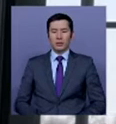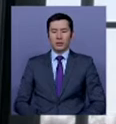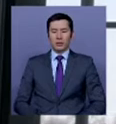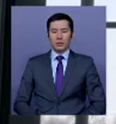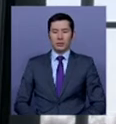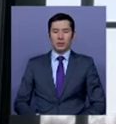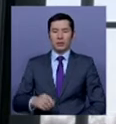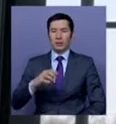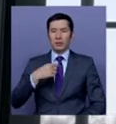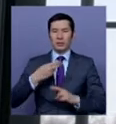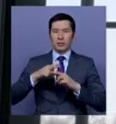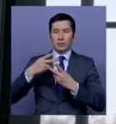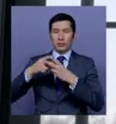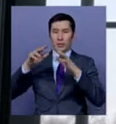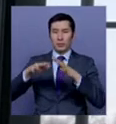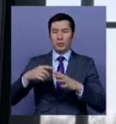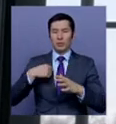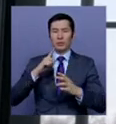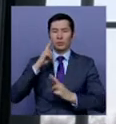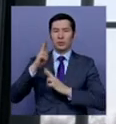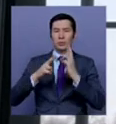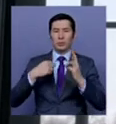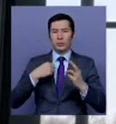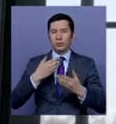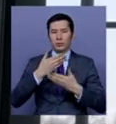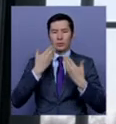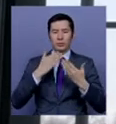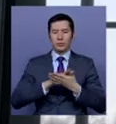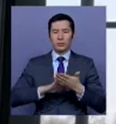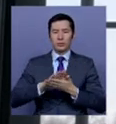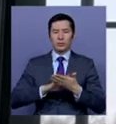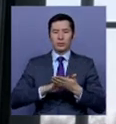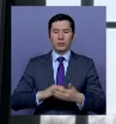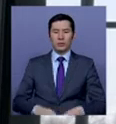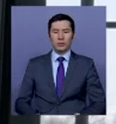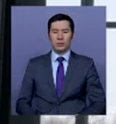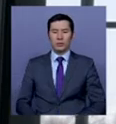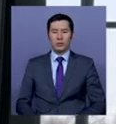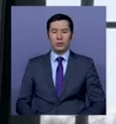арыз жазамын, сіз мынандай енді дұрыс жағынан всегда енді бастықта жасақ бастығы бар, жасақ бастығы болмаса